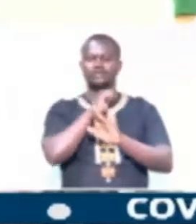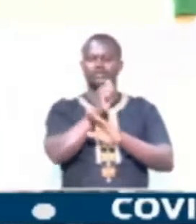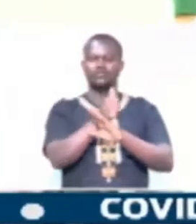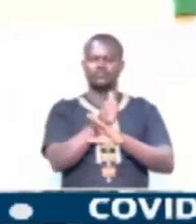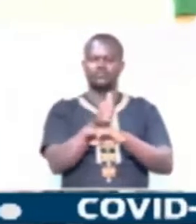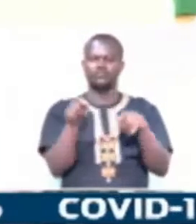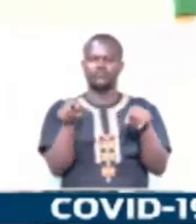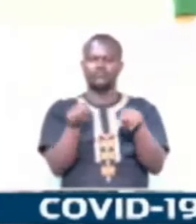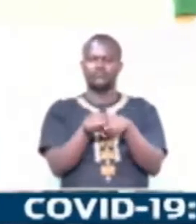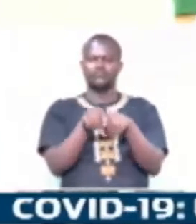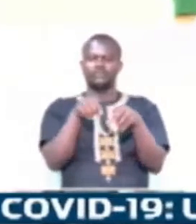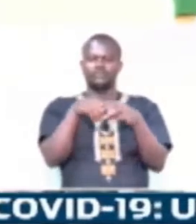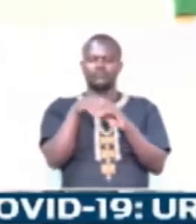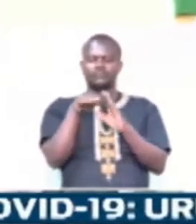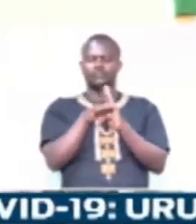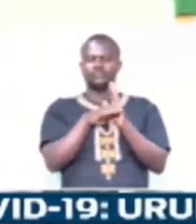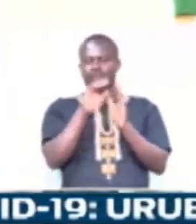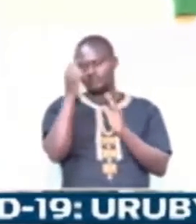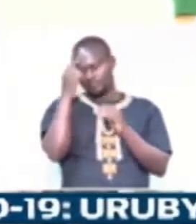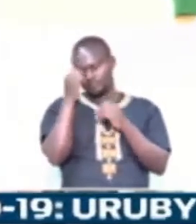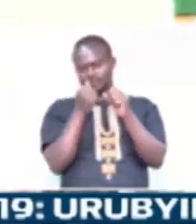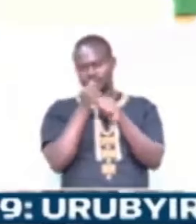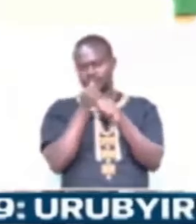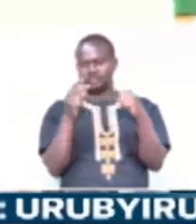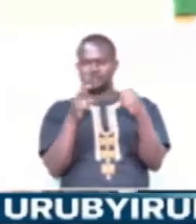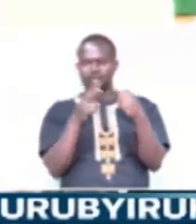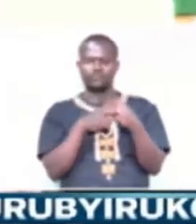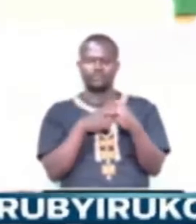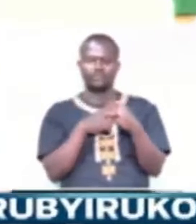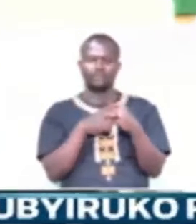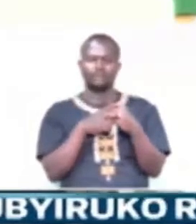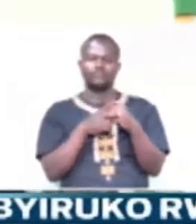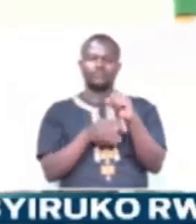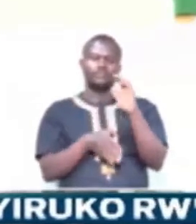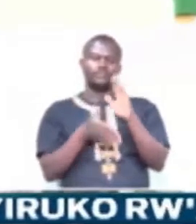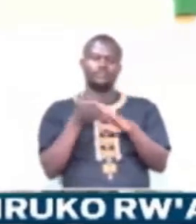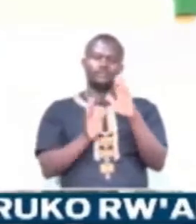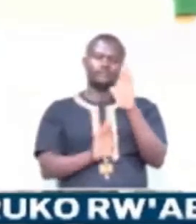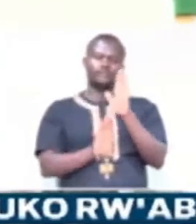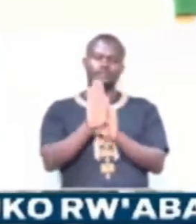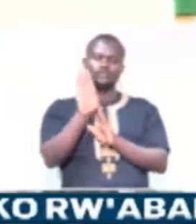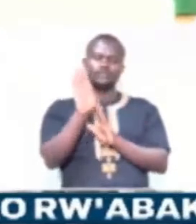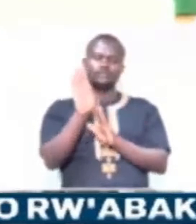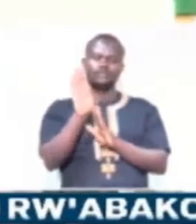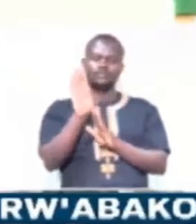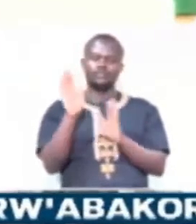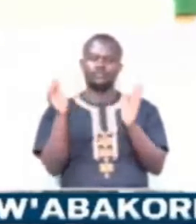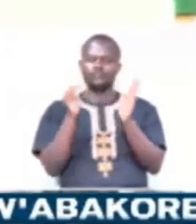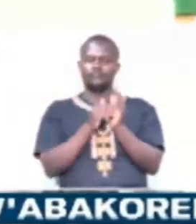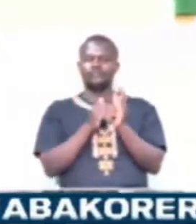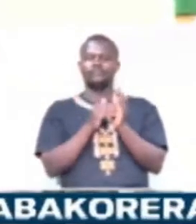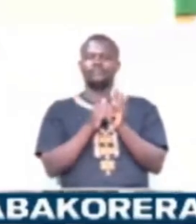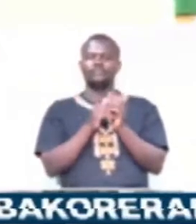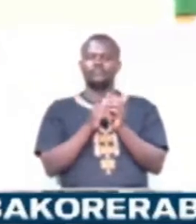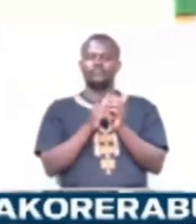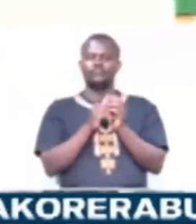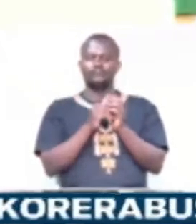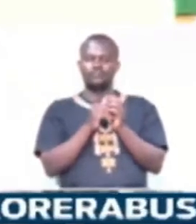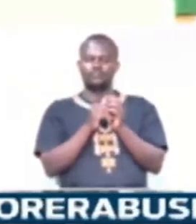nk'uko bikubiye muri gahunda ya guverinoma y'imyaka 7 yo kwihutisha iterambere ndetse no